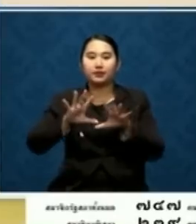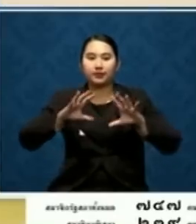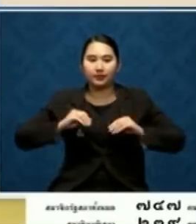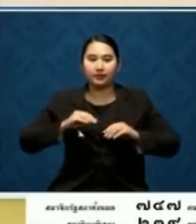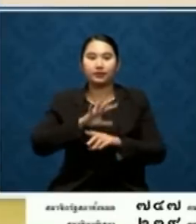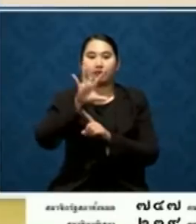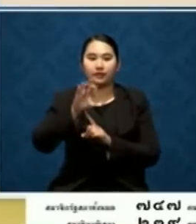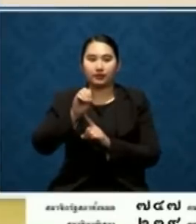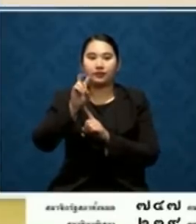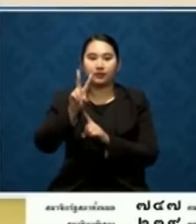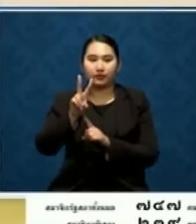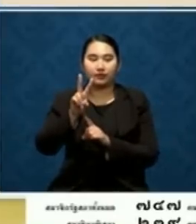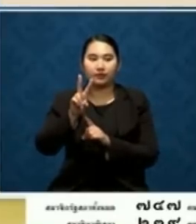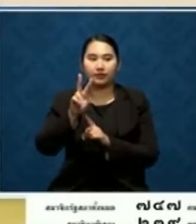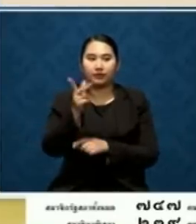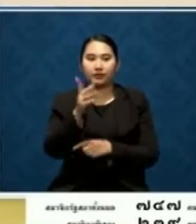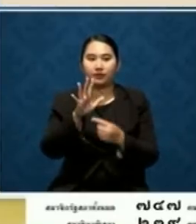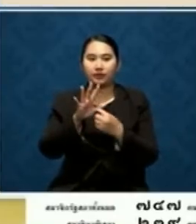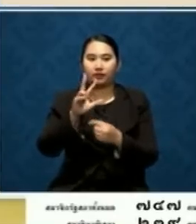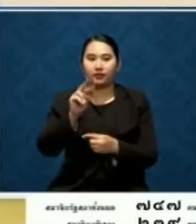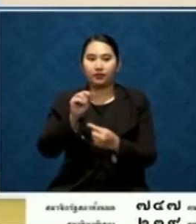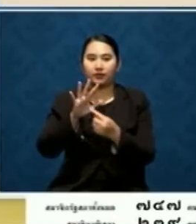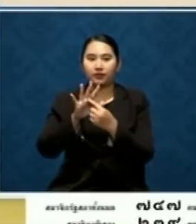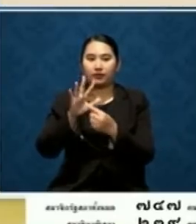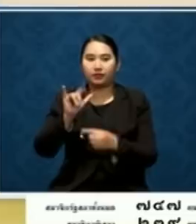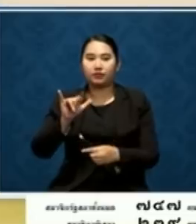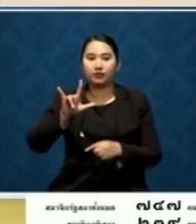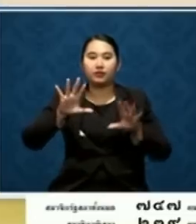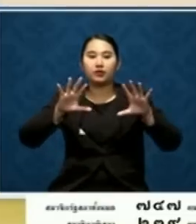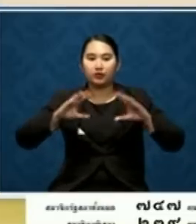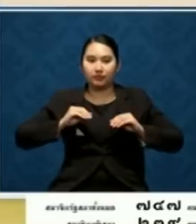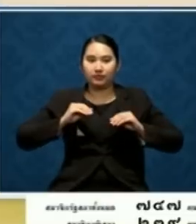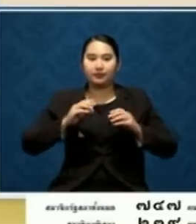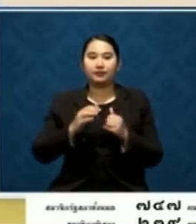52นายคำนูนสิทธิสมาน เห็นชอบครับ